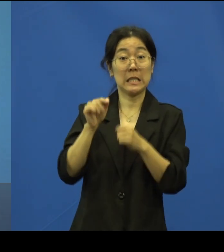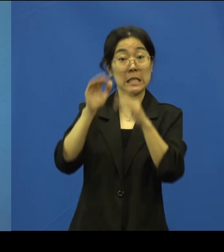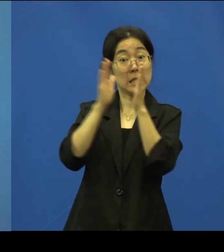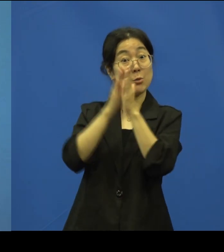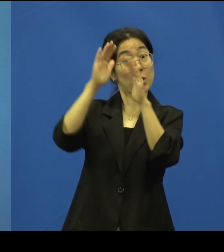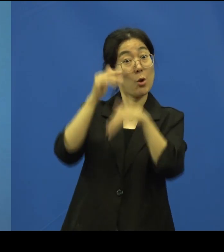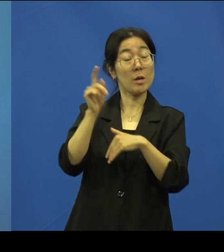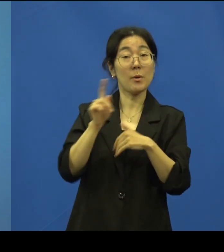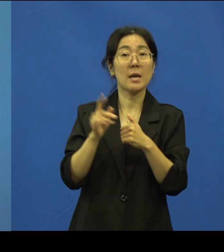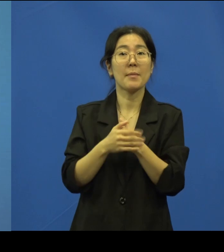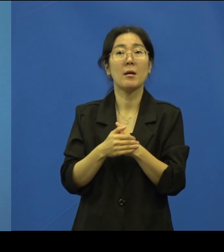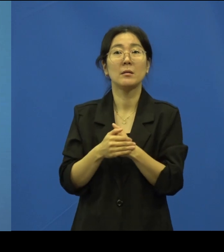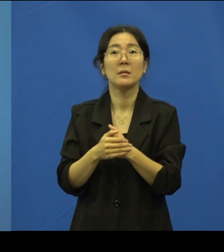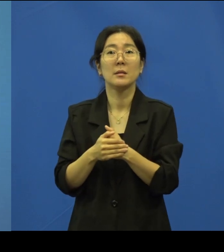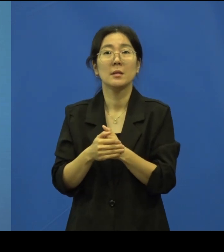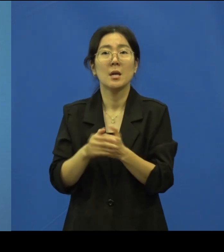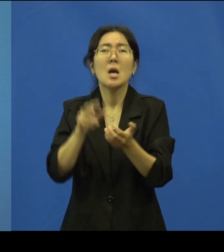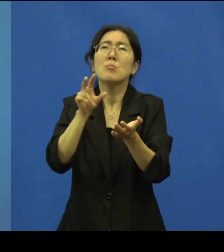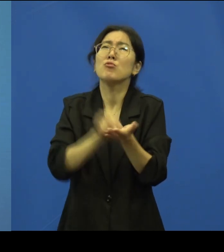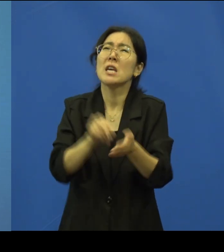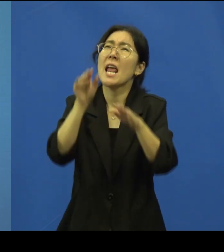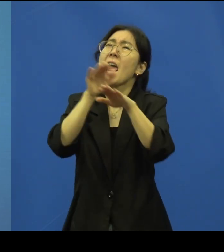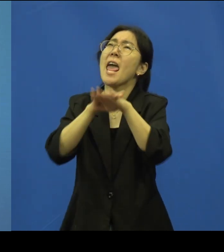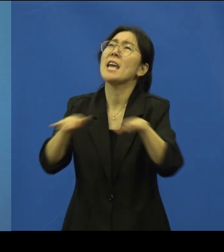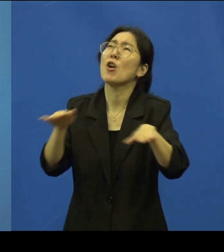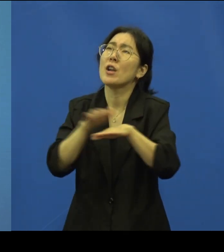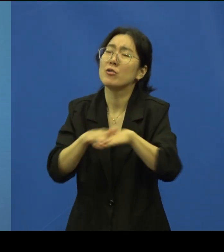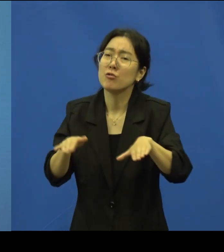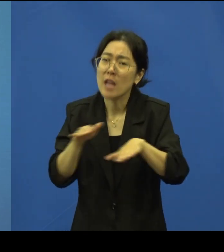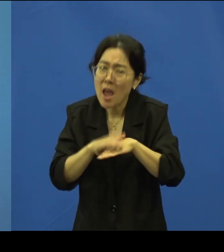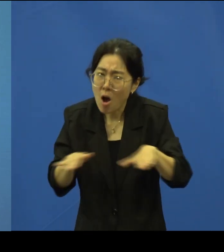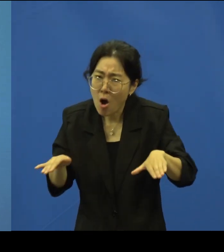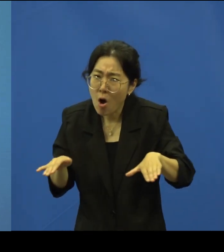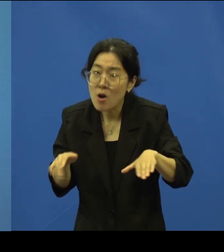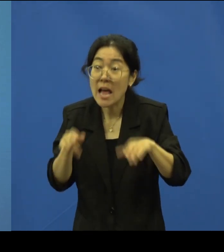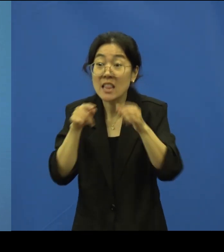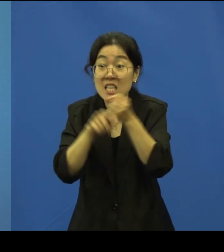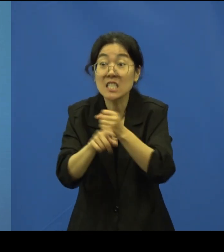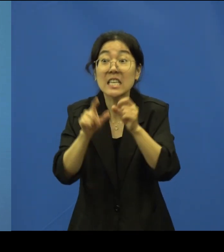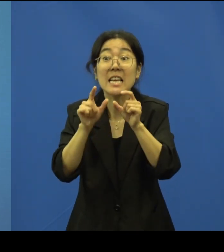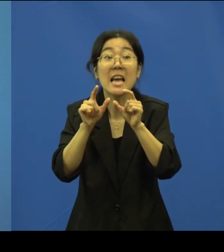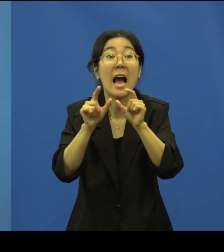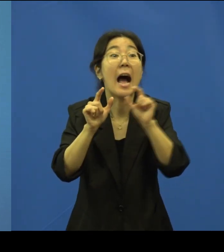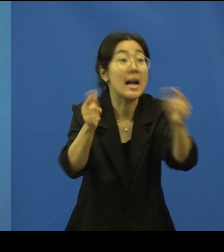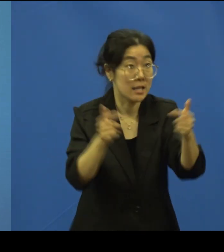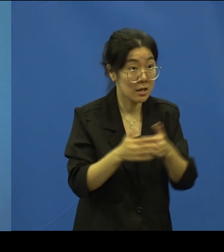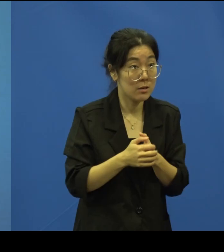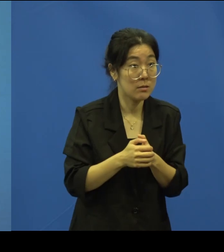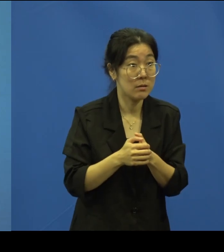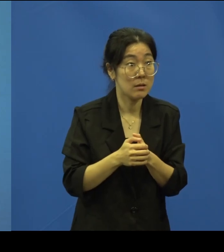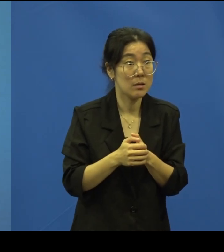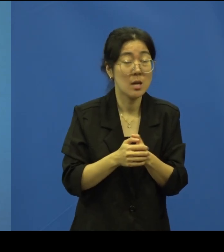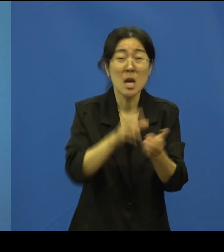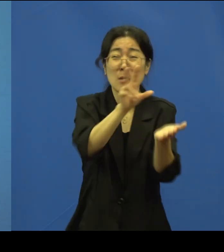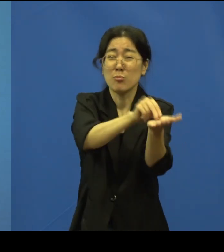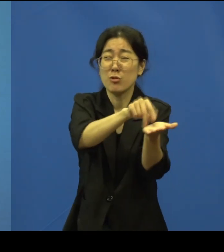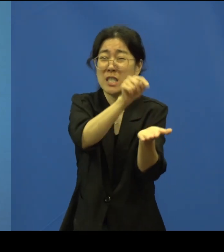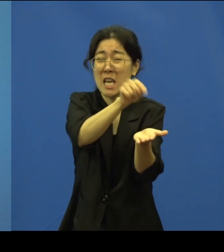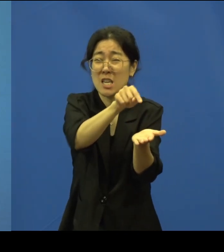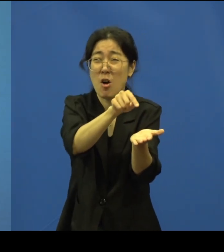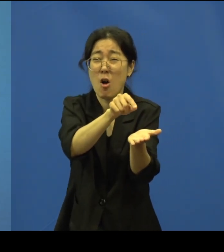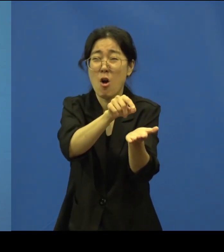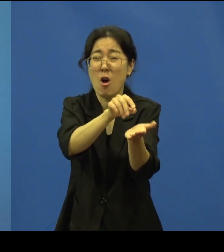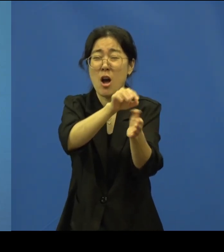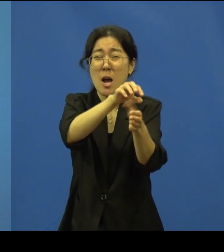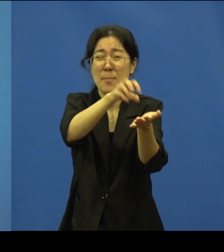뭐냐면 문제를 해결해 주세요 라고 하는 기도가 아닌 거예요. 문제를 제거해 달라는, 핍박이